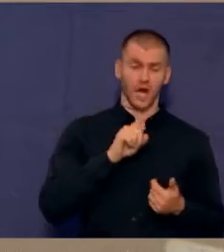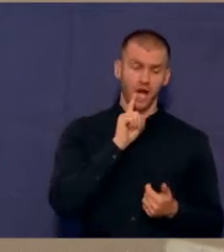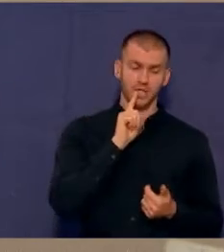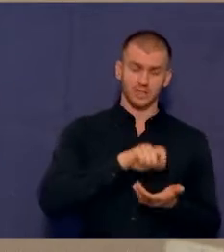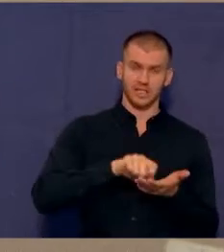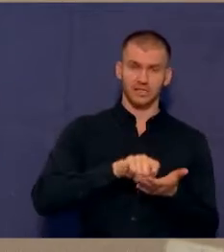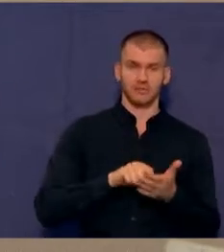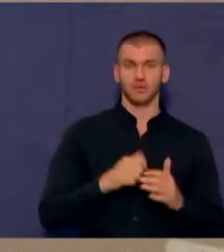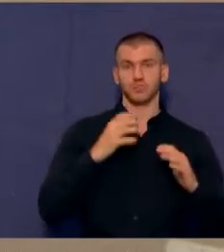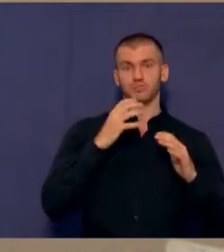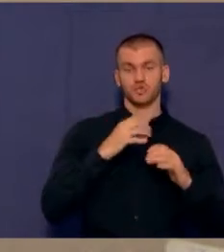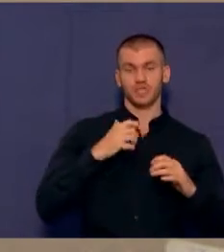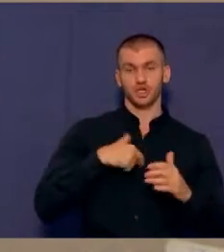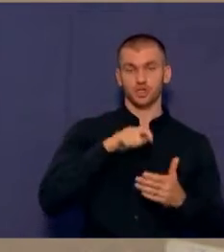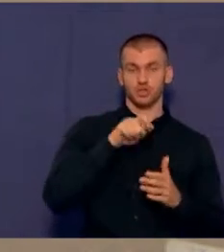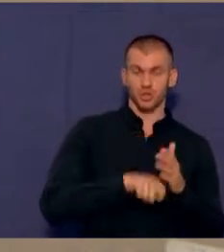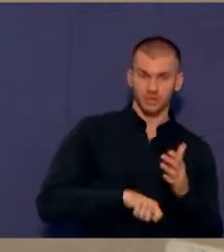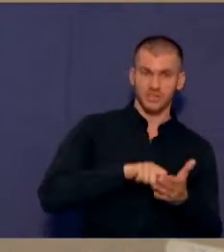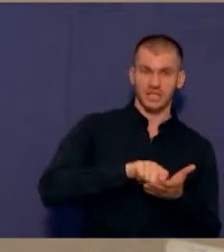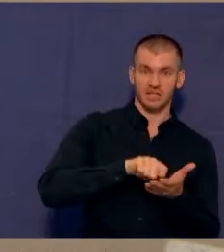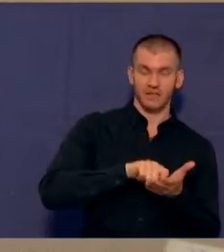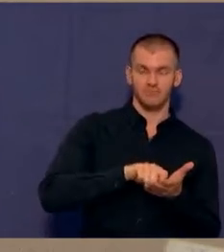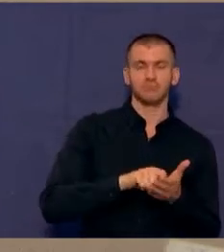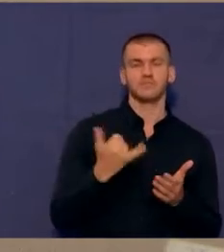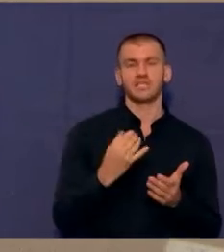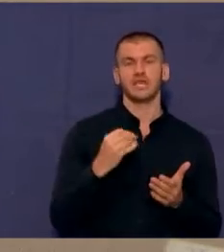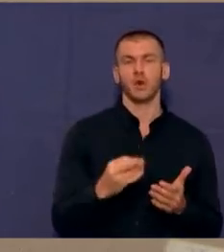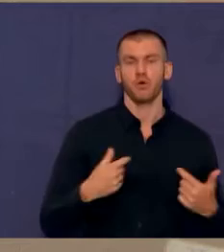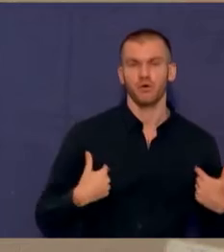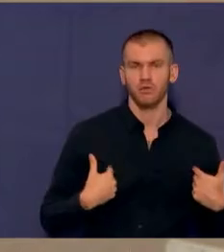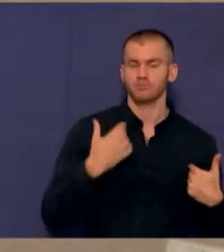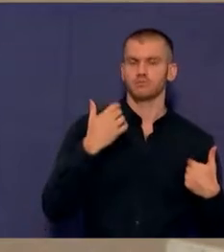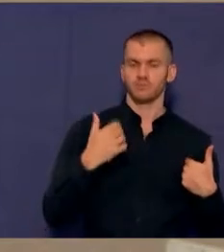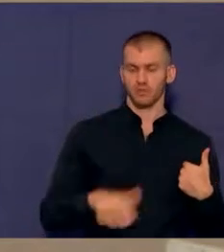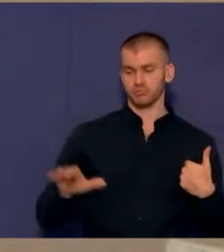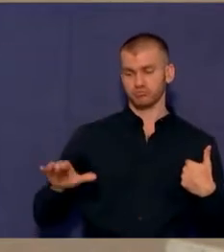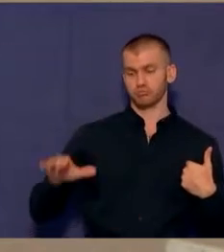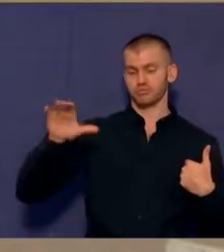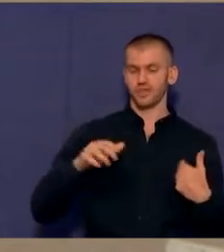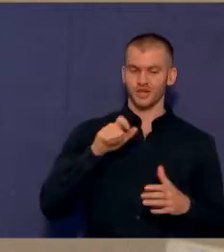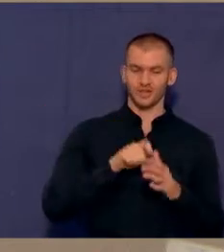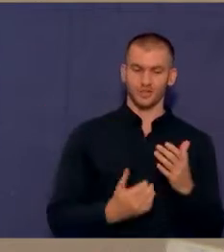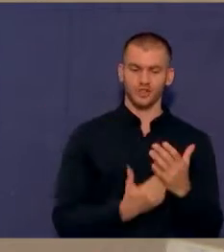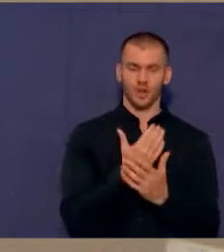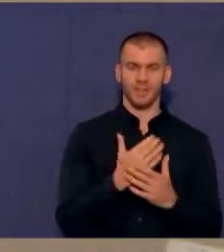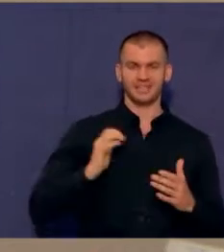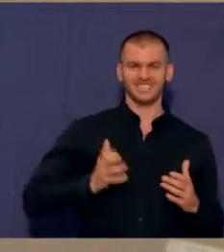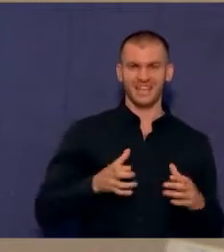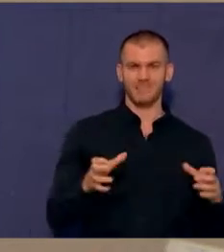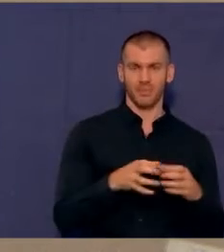skriva musik när jag var 10. Då jag började ta pianolektioner. Startade ett tjejband. Så att det har alltid funnits med mig